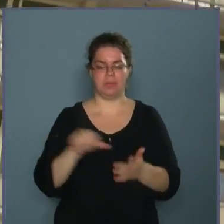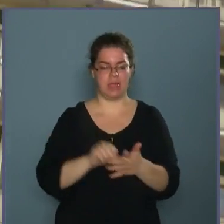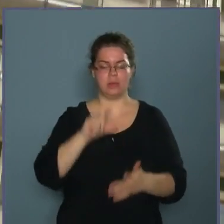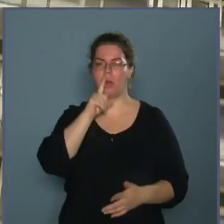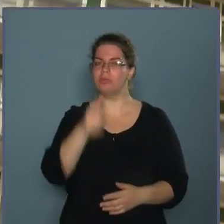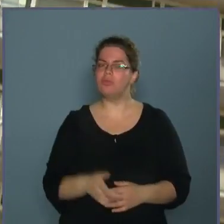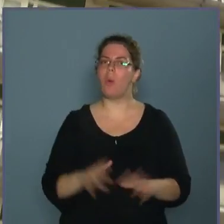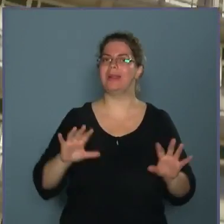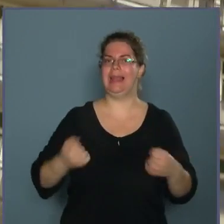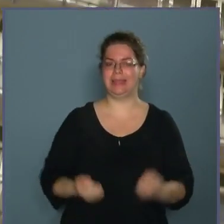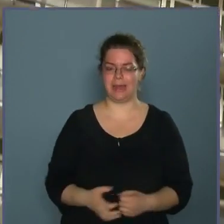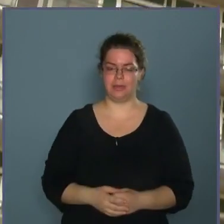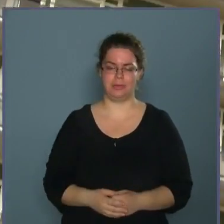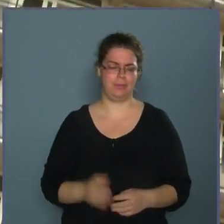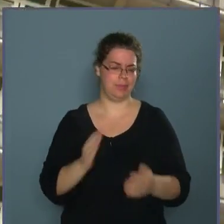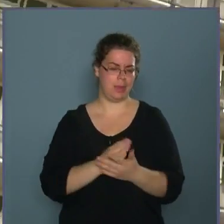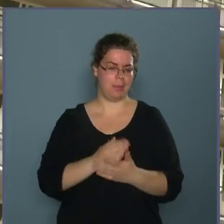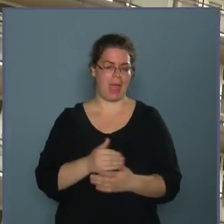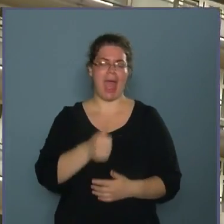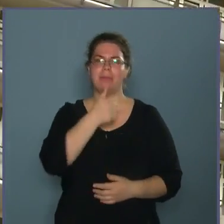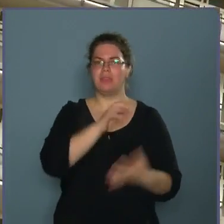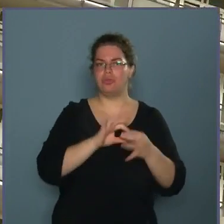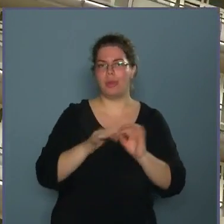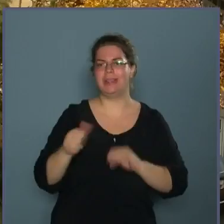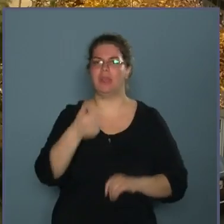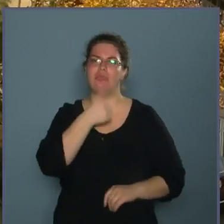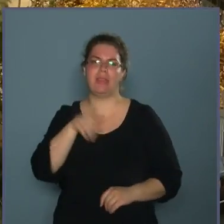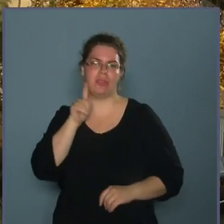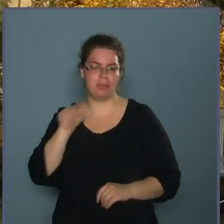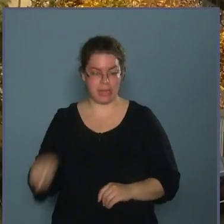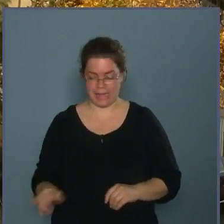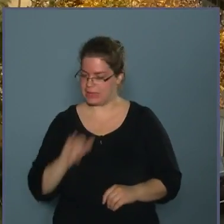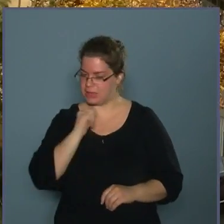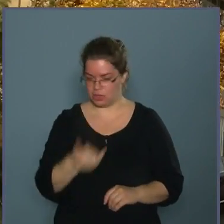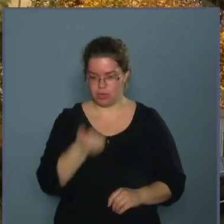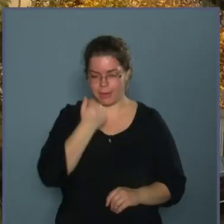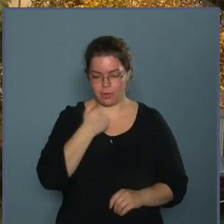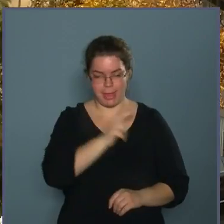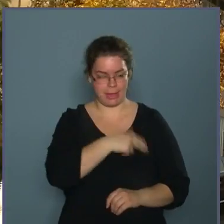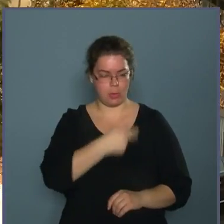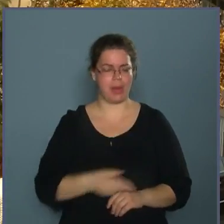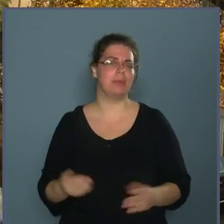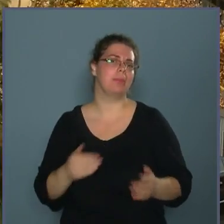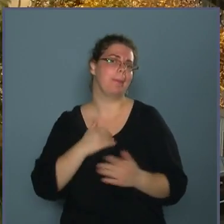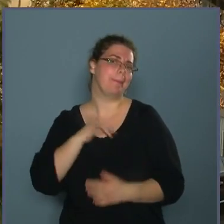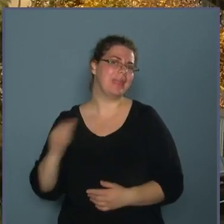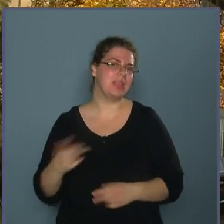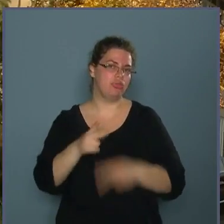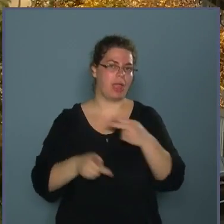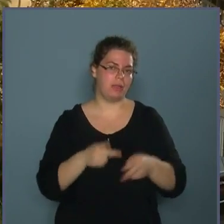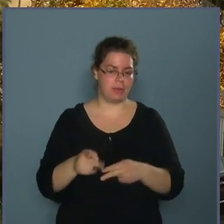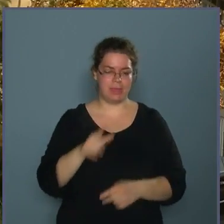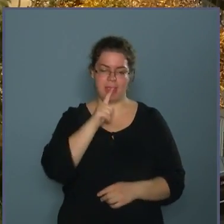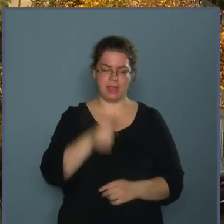fog létrehozni. Bár Pest-Lőrinc és Pest-Imrén nincs saját kórház, mégis